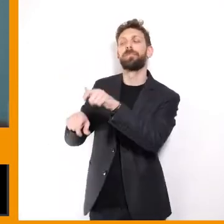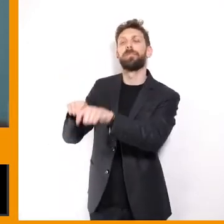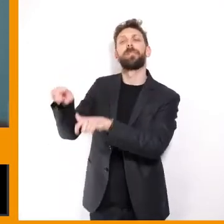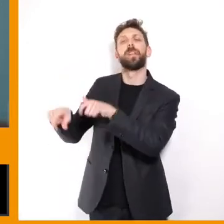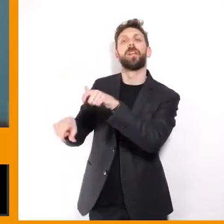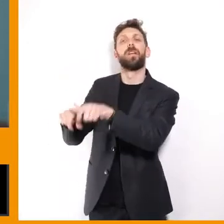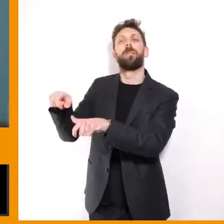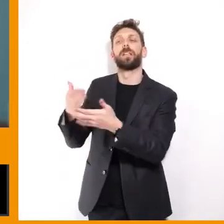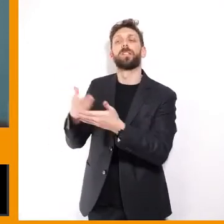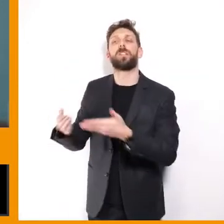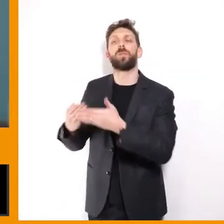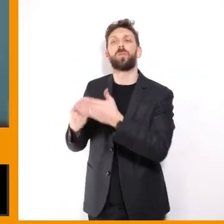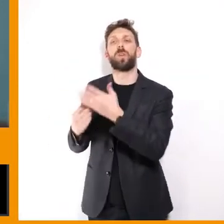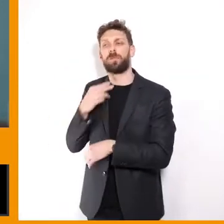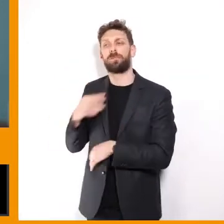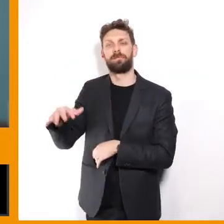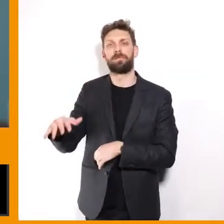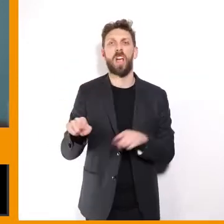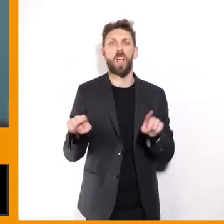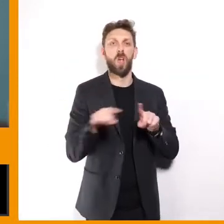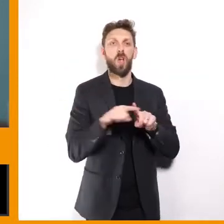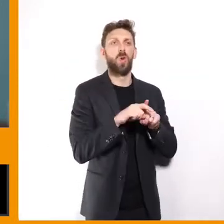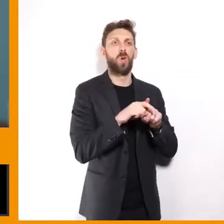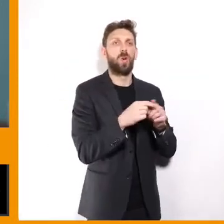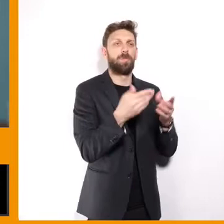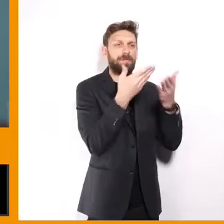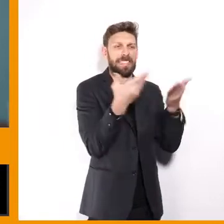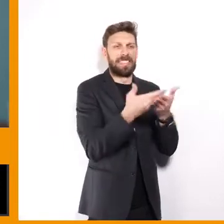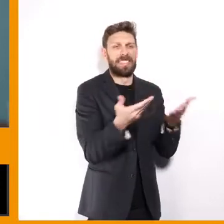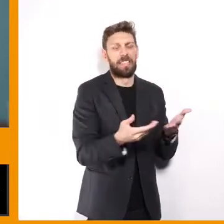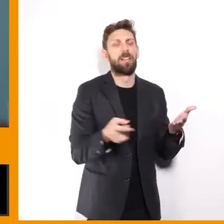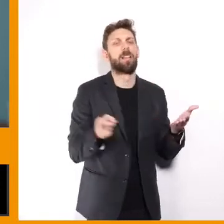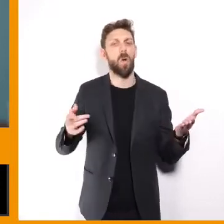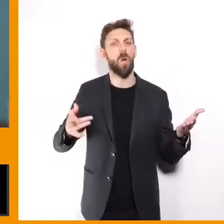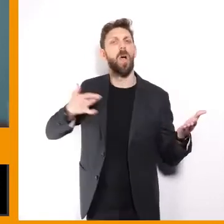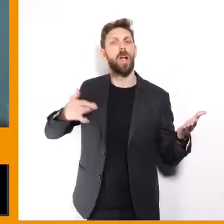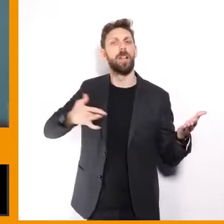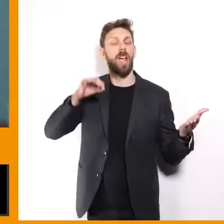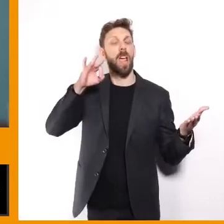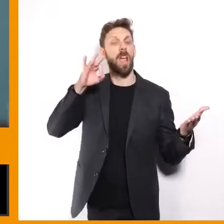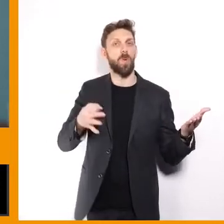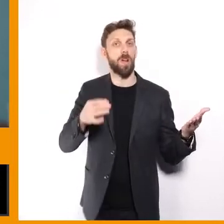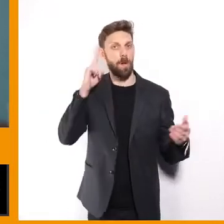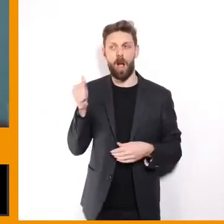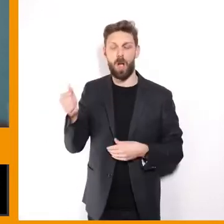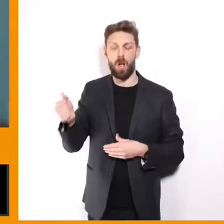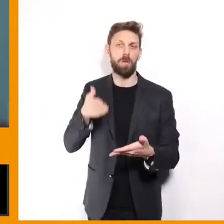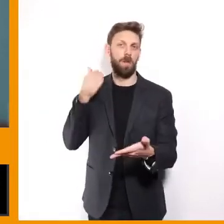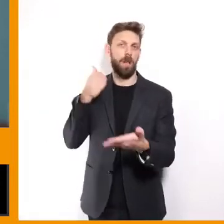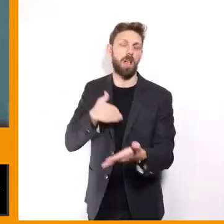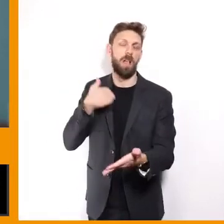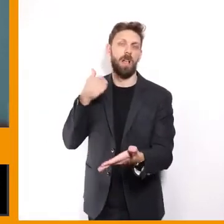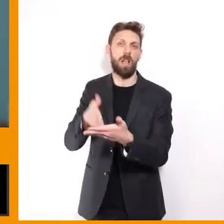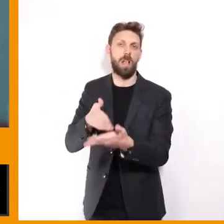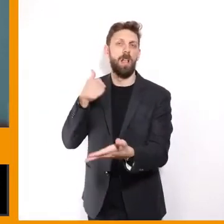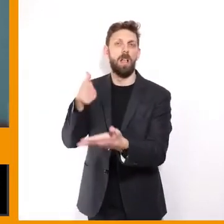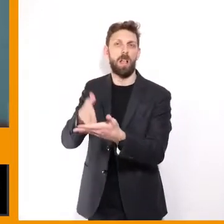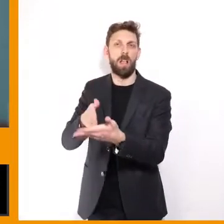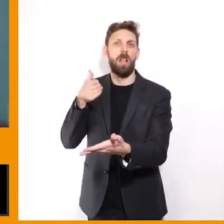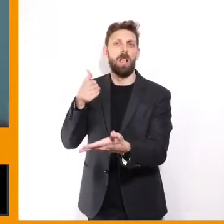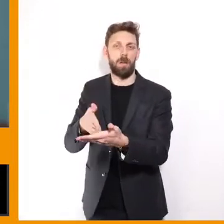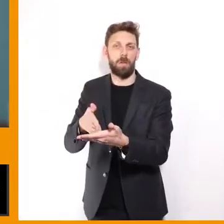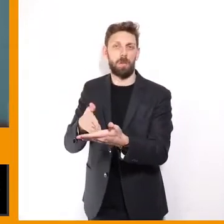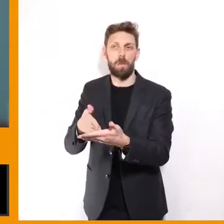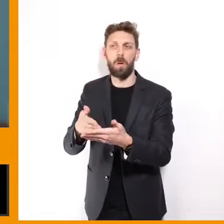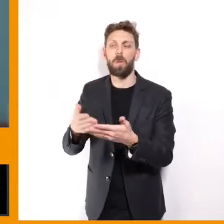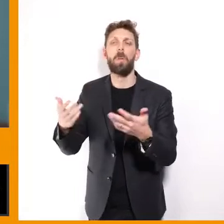simplification, parce que eux-mêmes vivent un parcours du combattant. parcours du combattant au